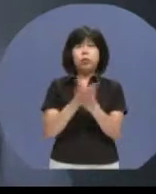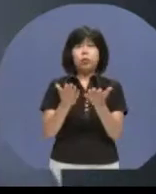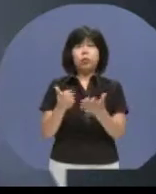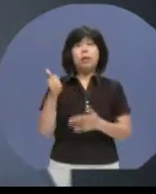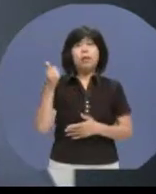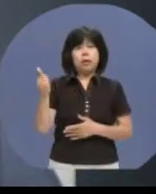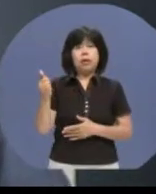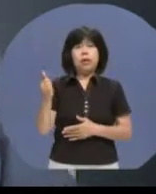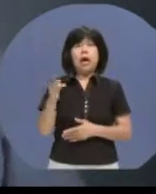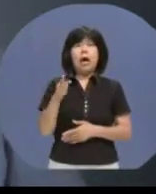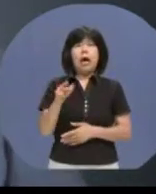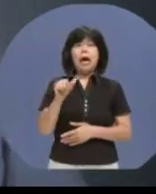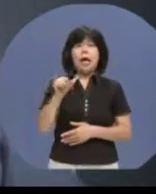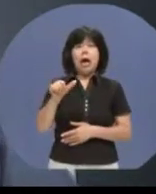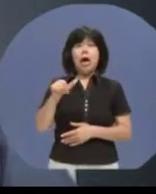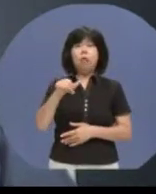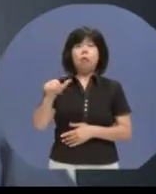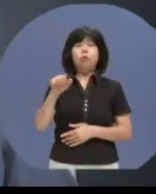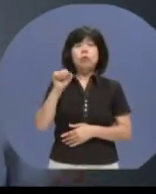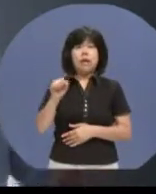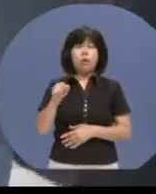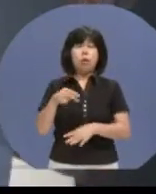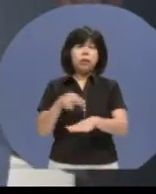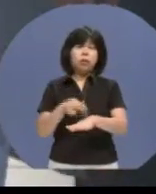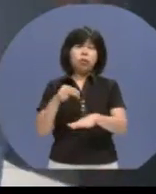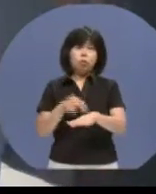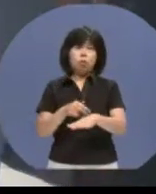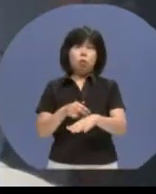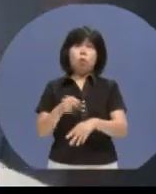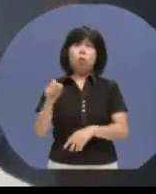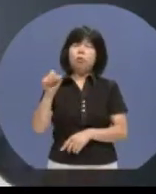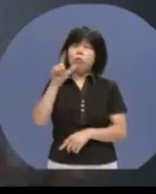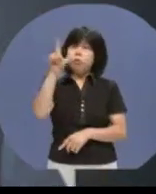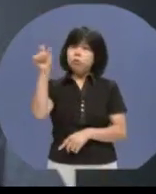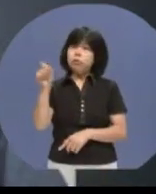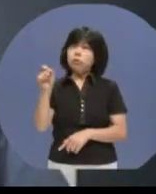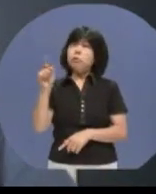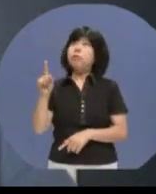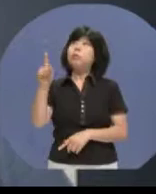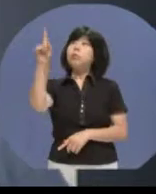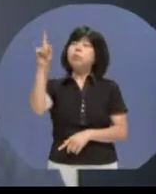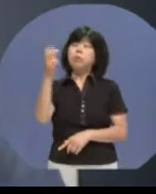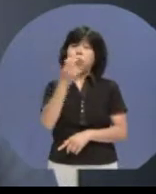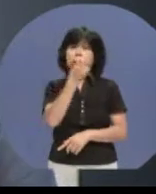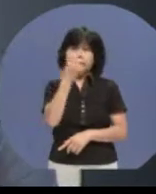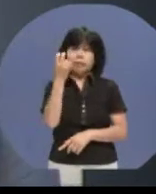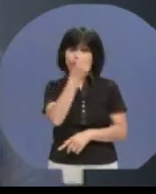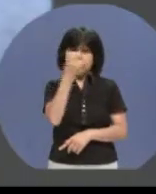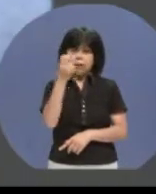の技術を生かした月探査の方法を映像とともに説明しました。